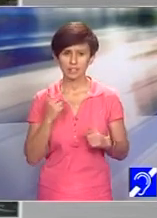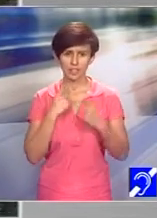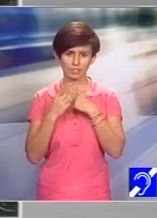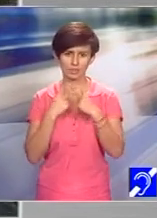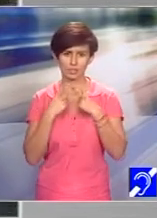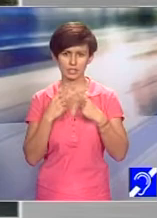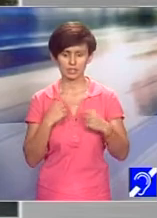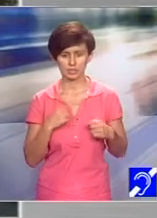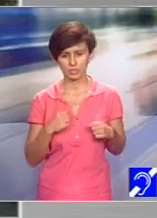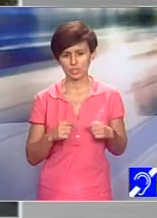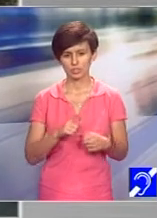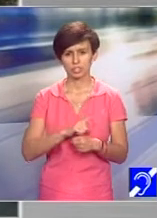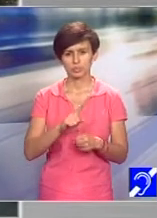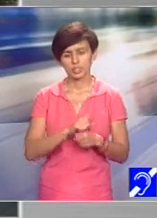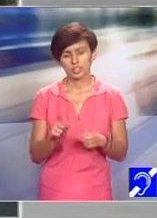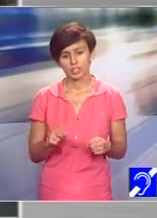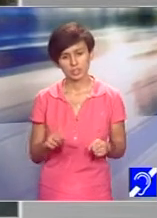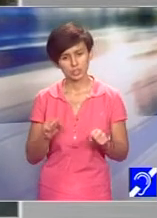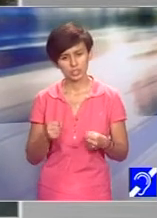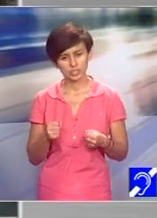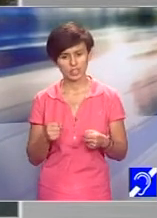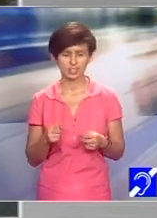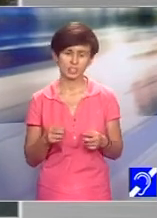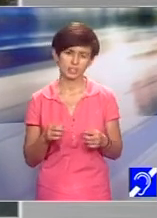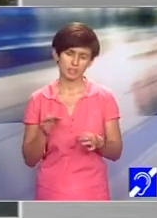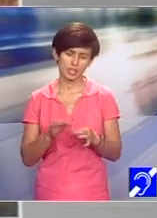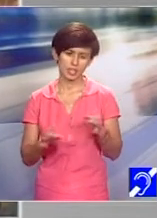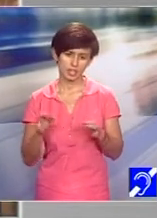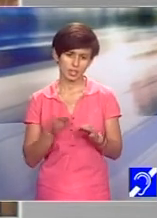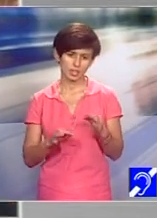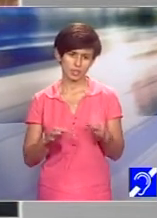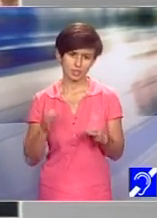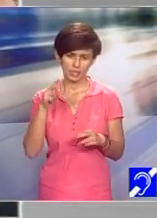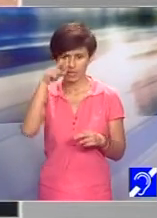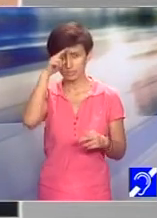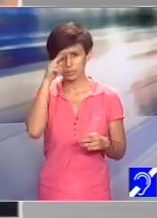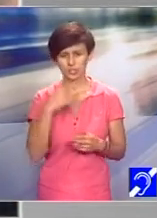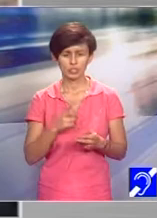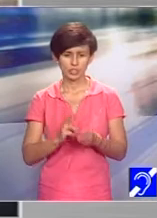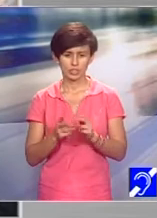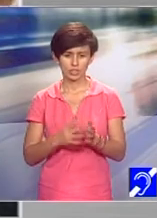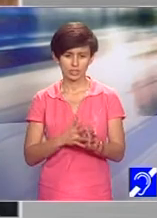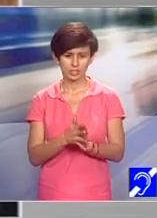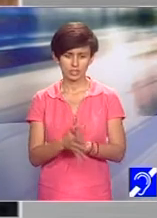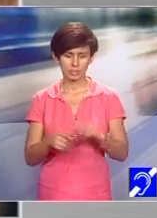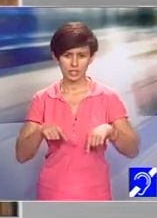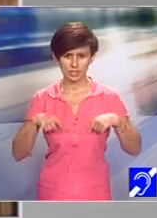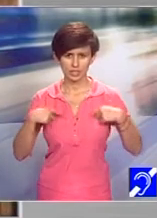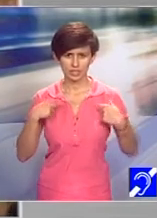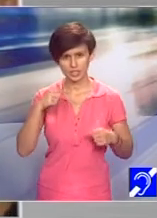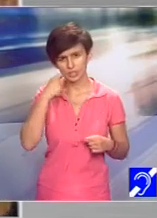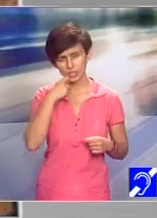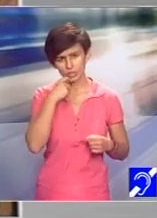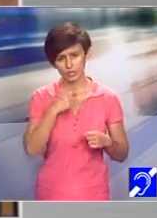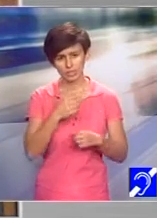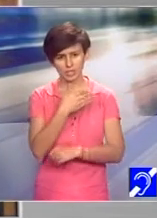despre lucruri, să zic, serioase, despre economia germană și felul în care este ea implicată în viața Clujului prin firmele germane,